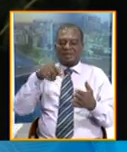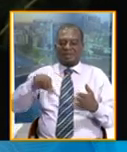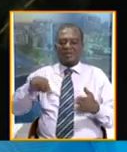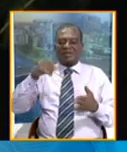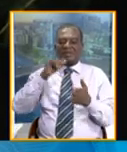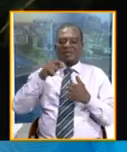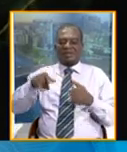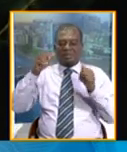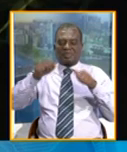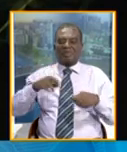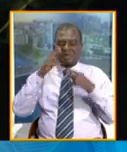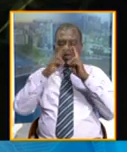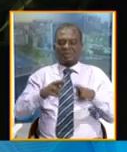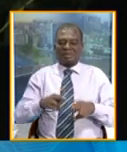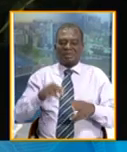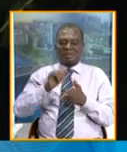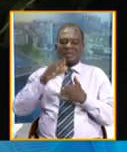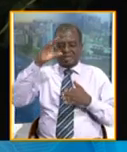un homme de vigueur, un homme